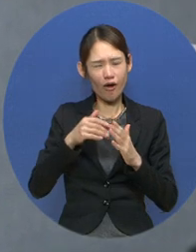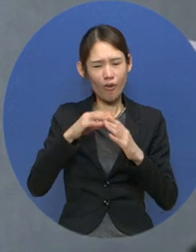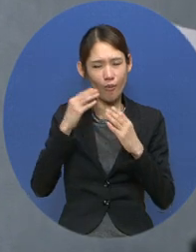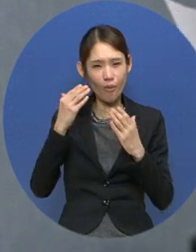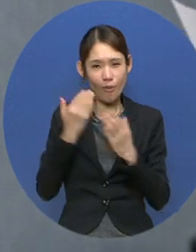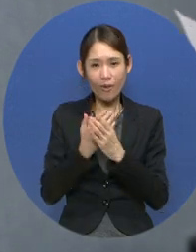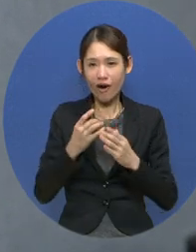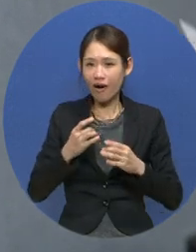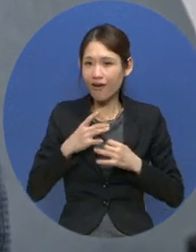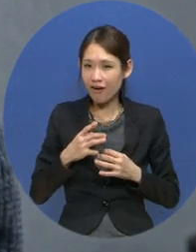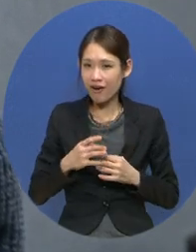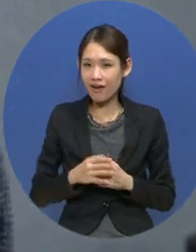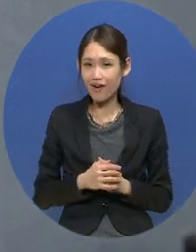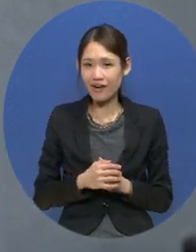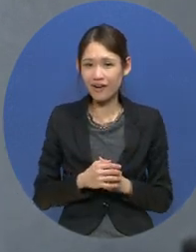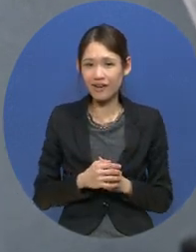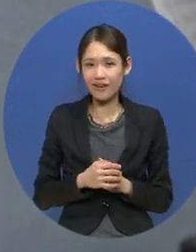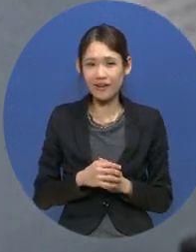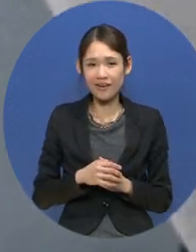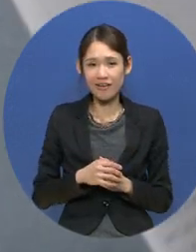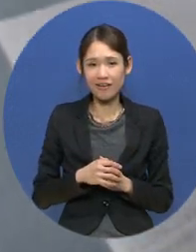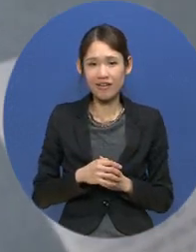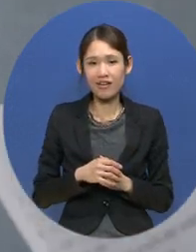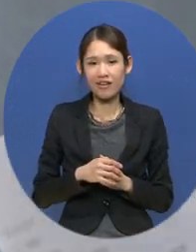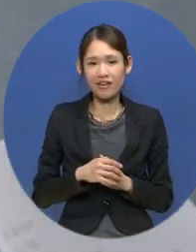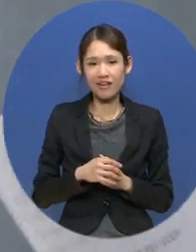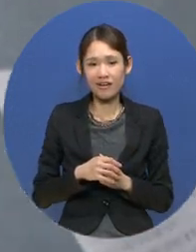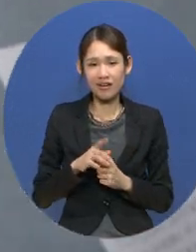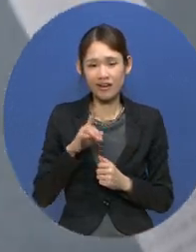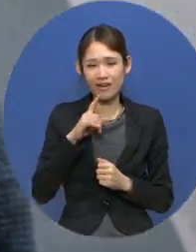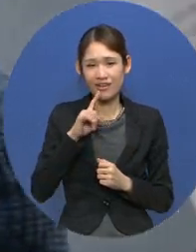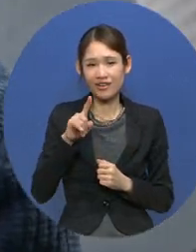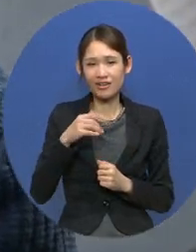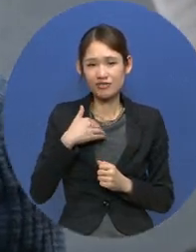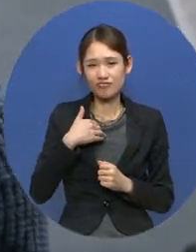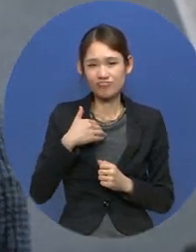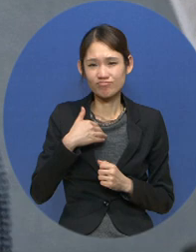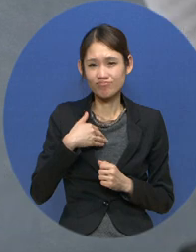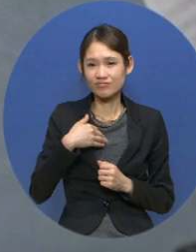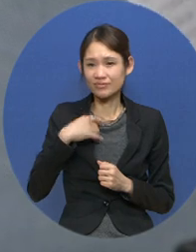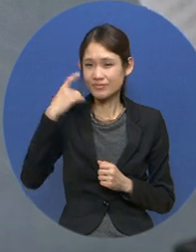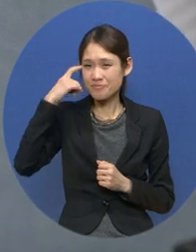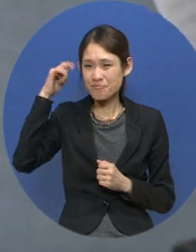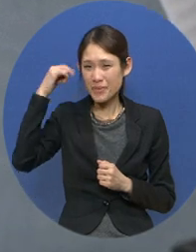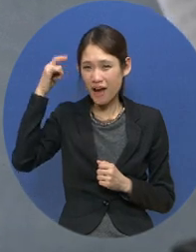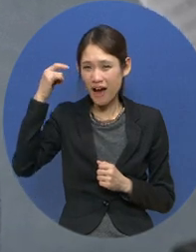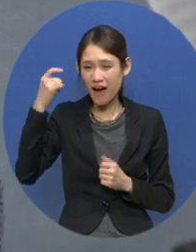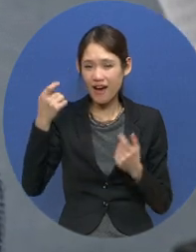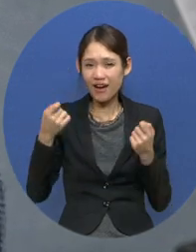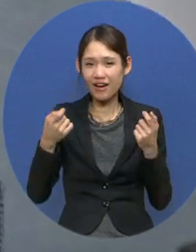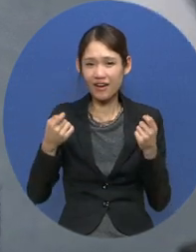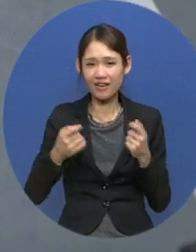놀랬어. 하. 다들 미쳤었나봐.